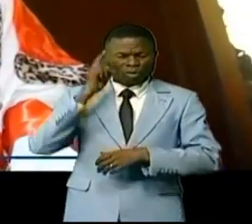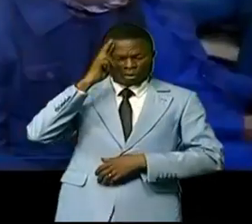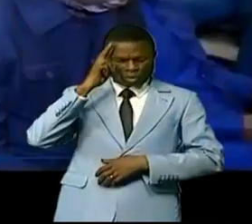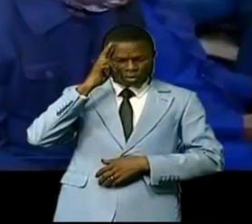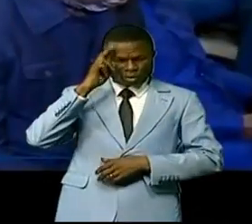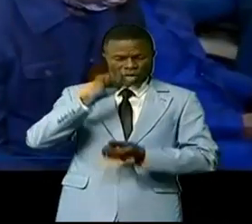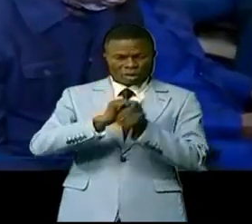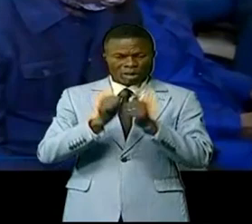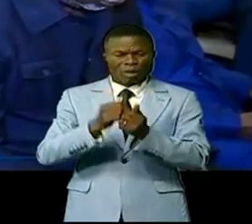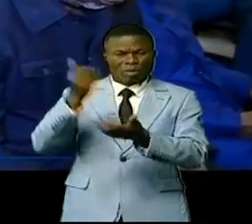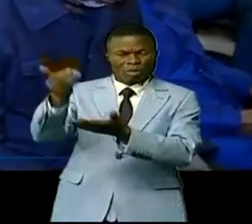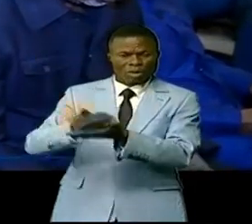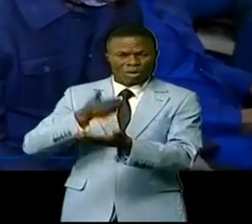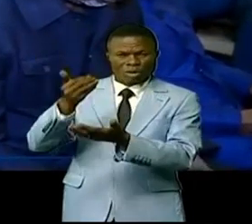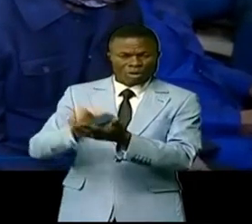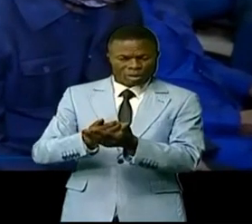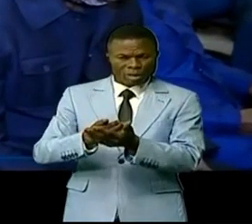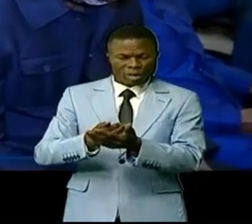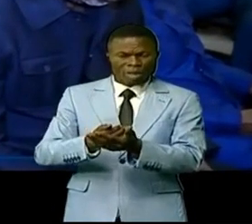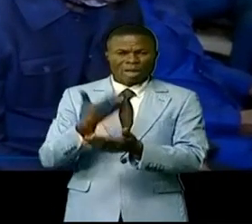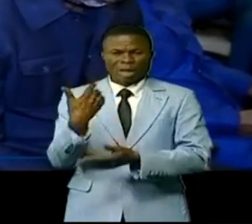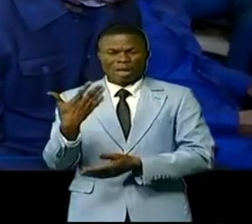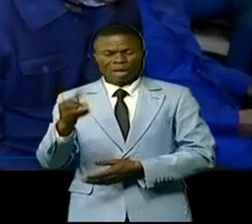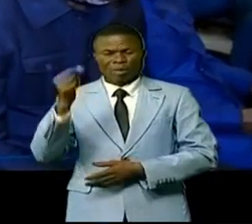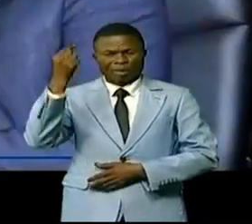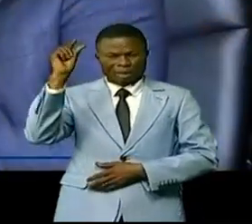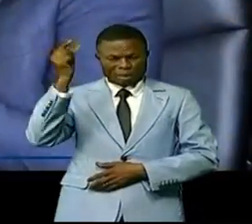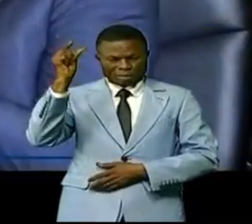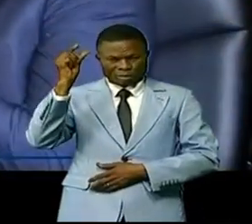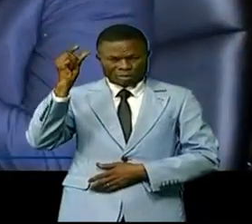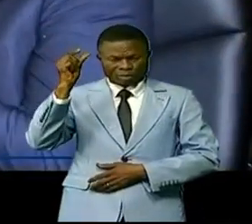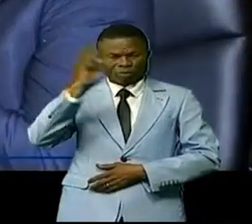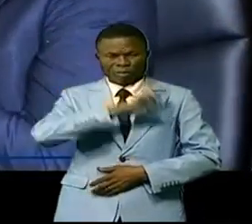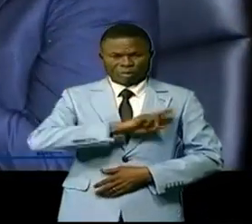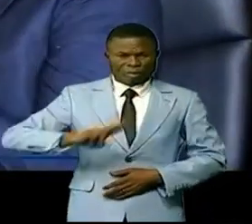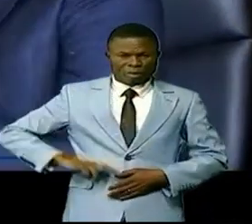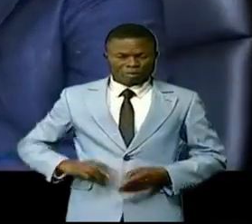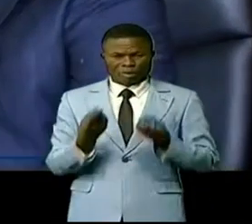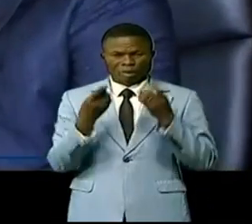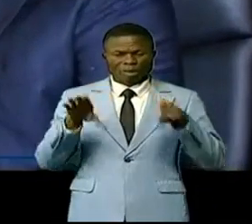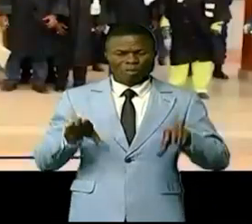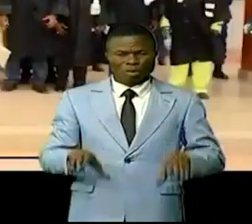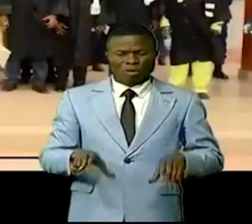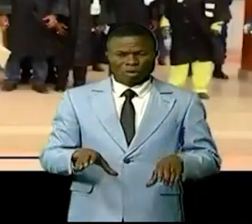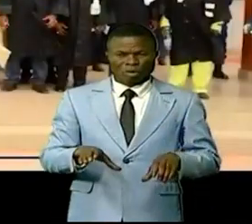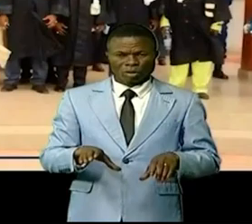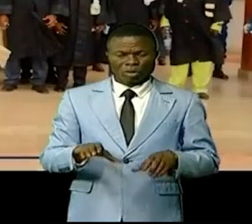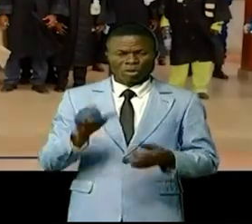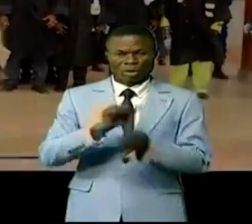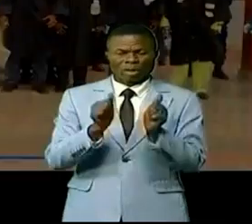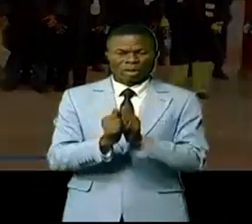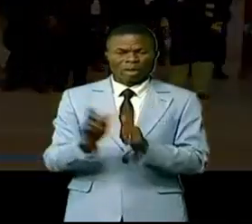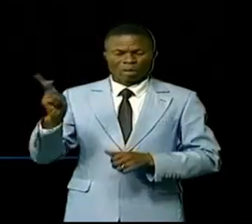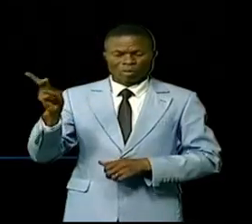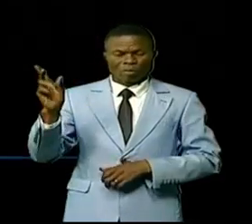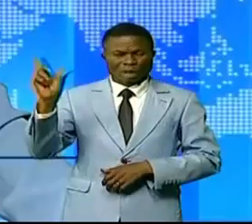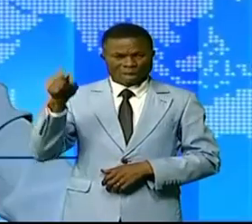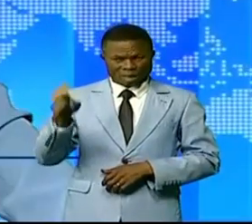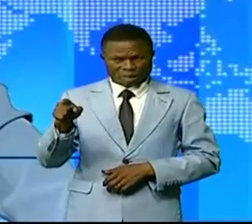sur l'exploitation artisanale minérale en République démocratique du Congo, cas de la province du